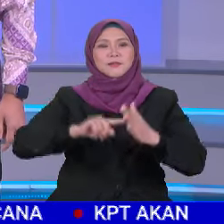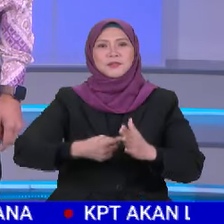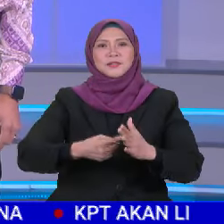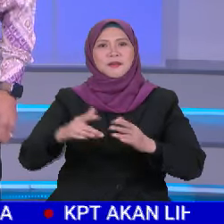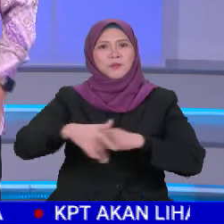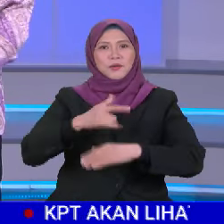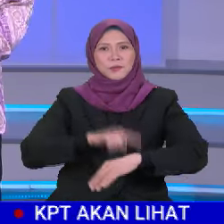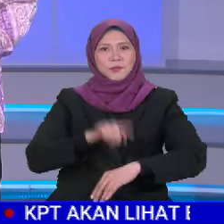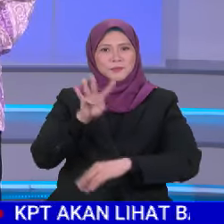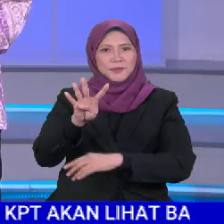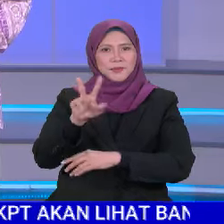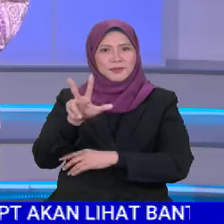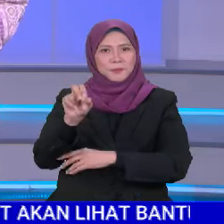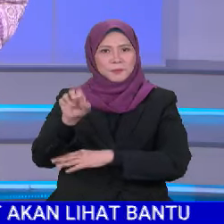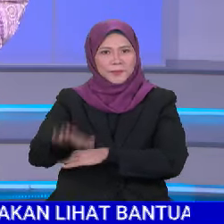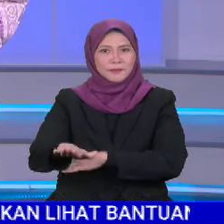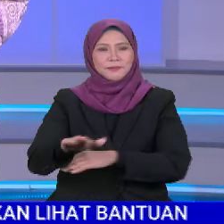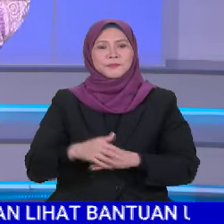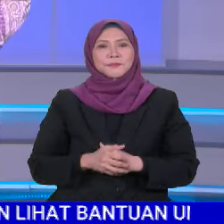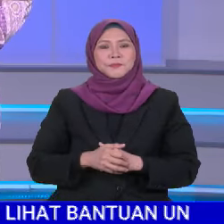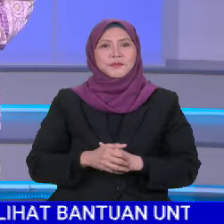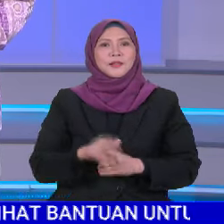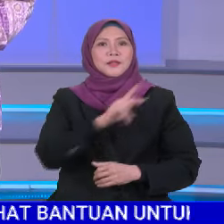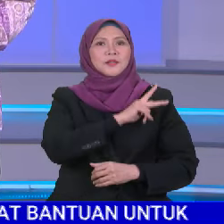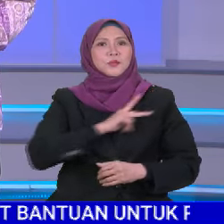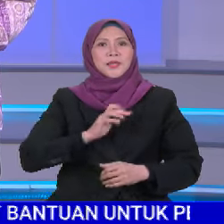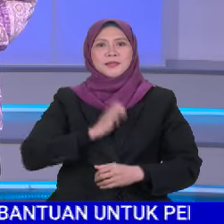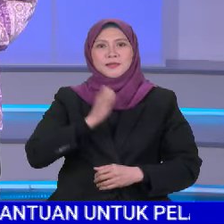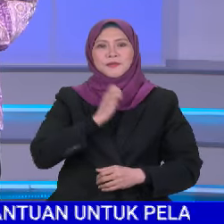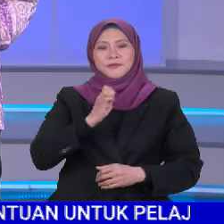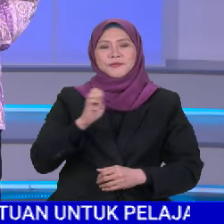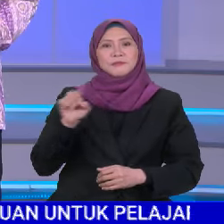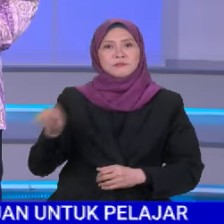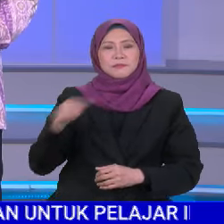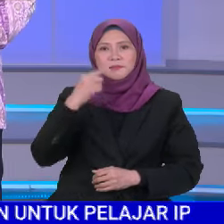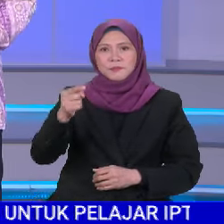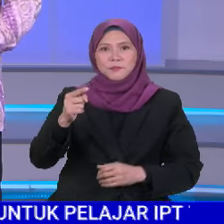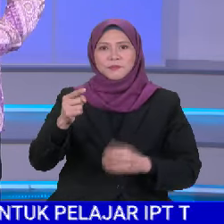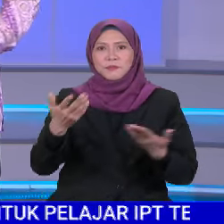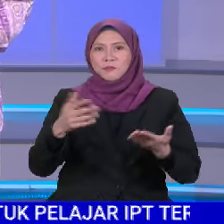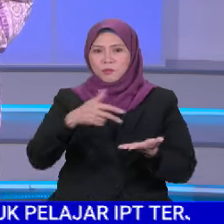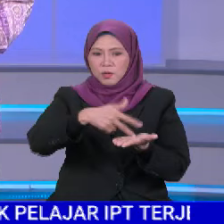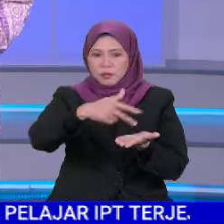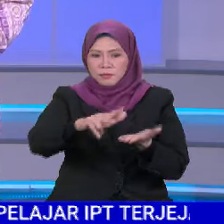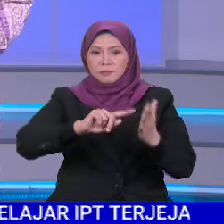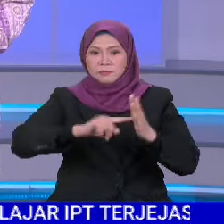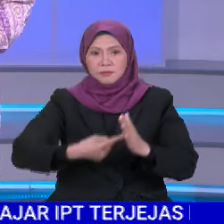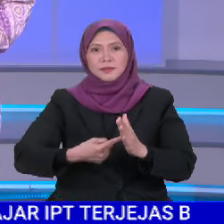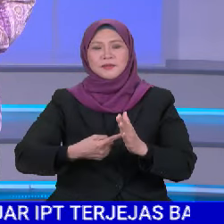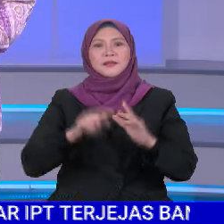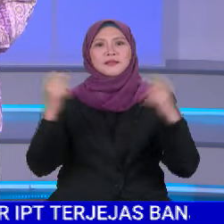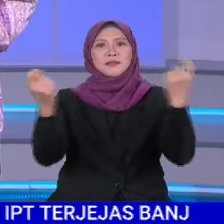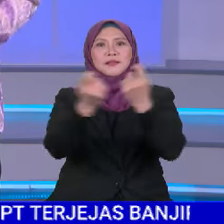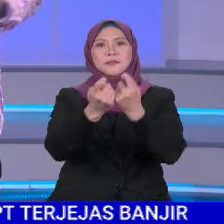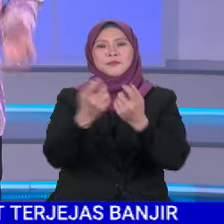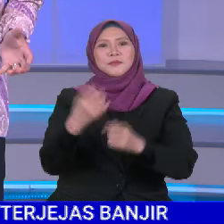berlangsung seawal pukul 4.30 petang. Menurut Ketua Pegawai Eksekutifnya, Stuart Ramalingam, pengenalan waktu sepak bola itu membolehkan